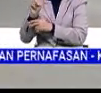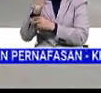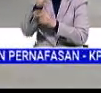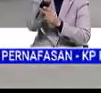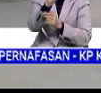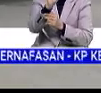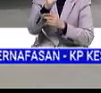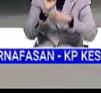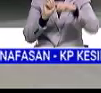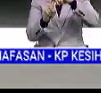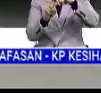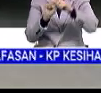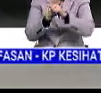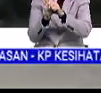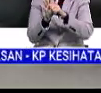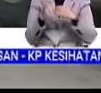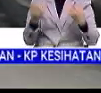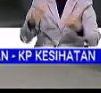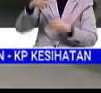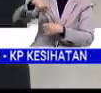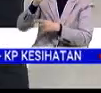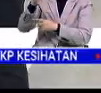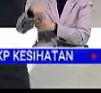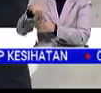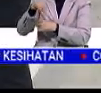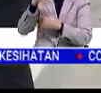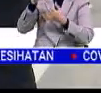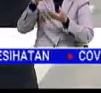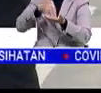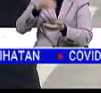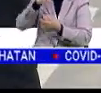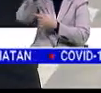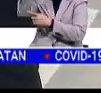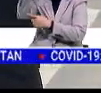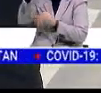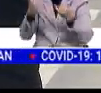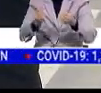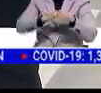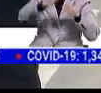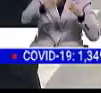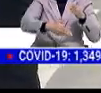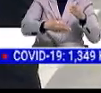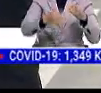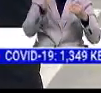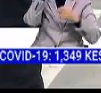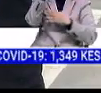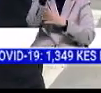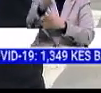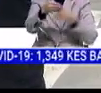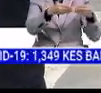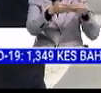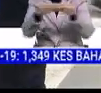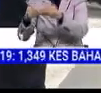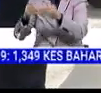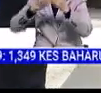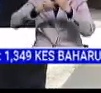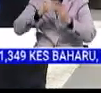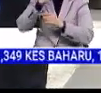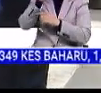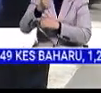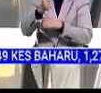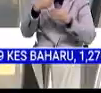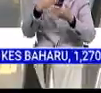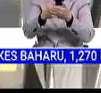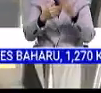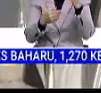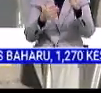positif. Sementara itu, PKP daerah Keningau Sabah yang dijadualkan tamat hari ini dilanjutkan lagi bermula esok sehingga